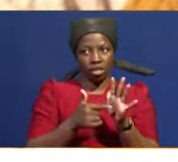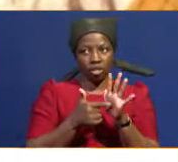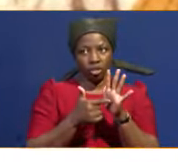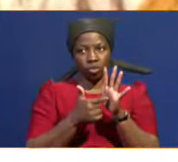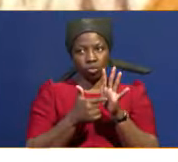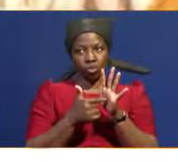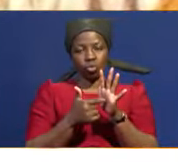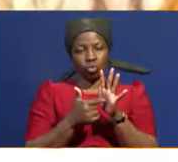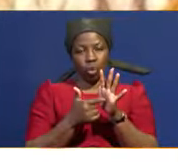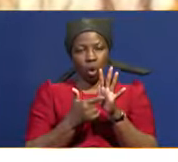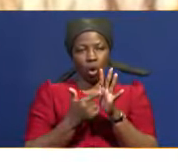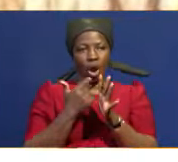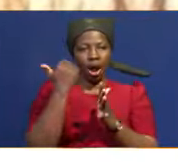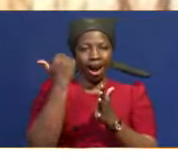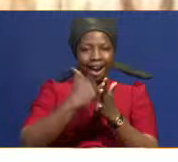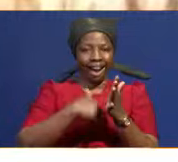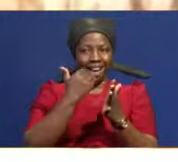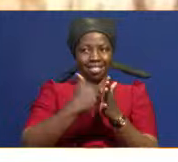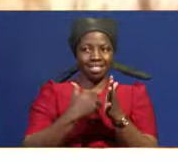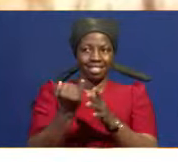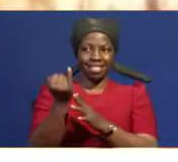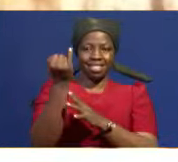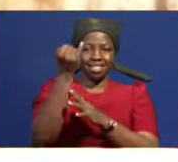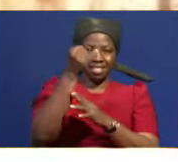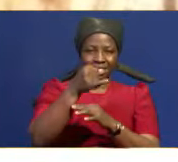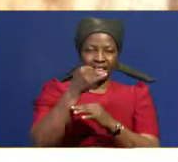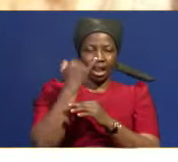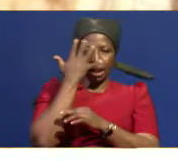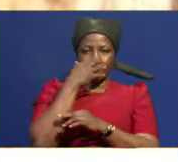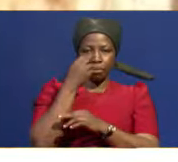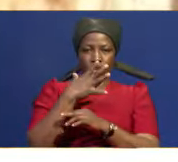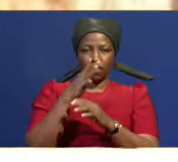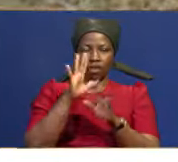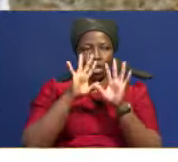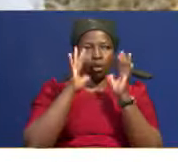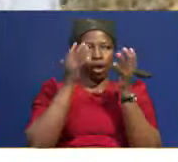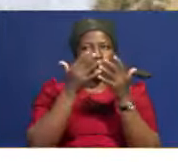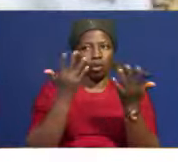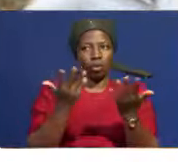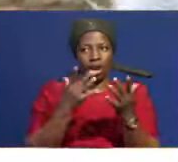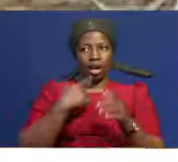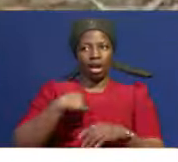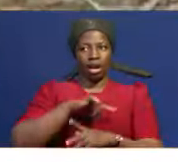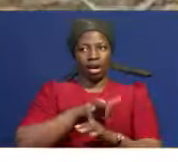asilia wa usanii na taswira ya urembo wa dunia tunamoishi.